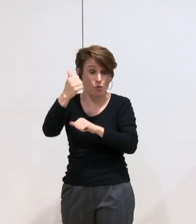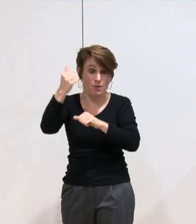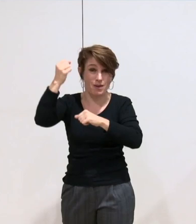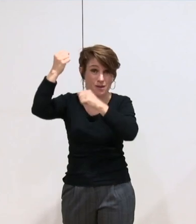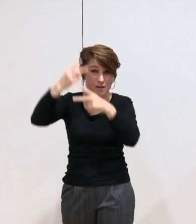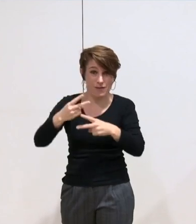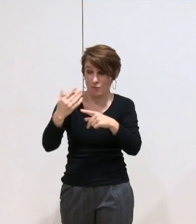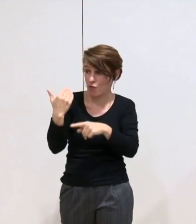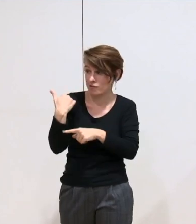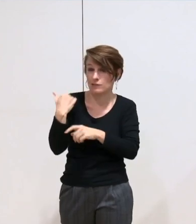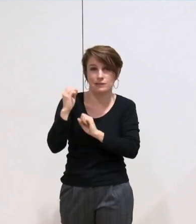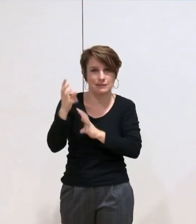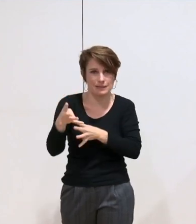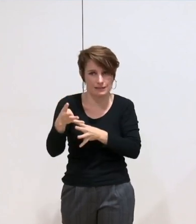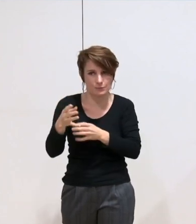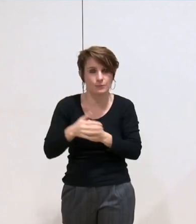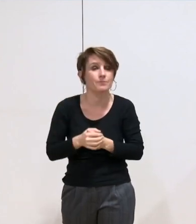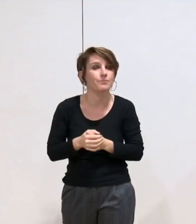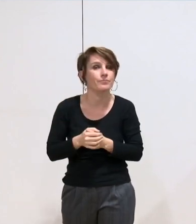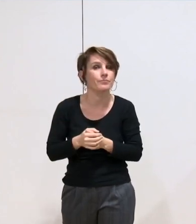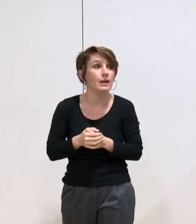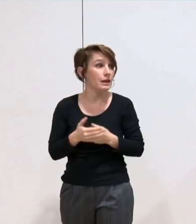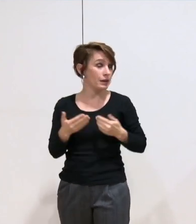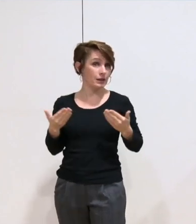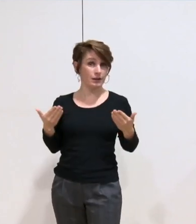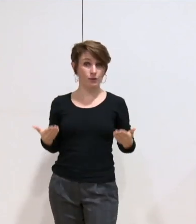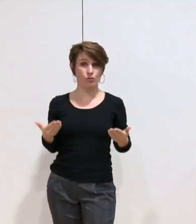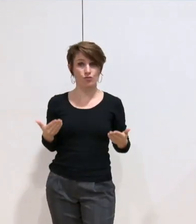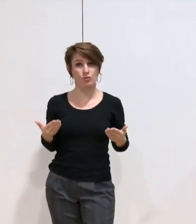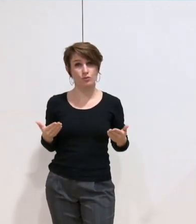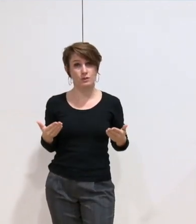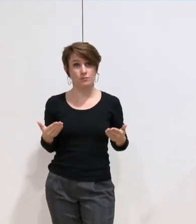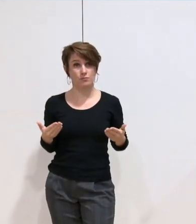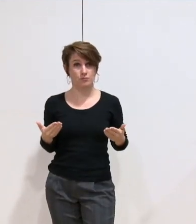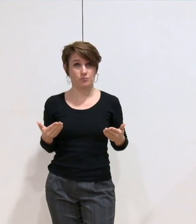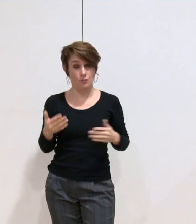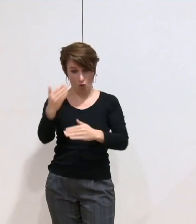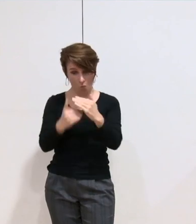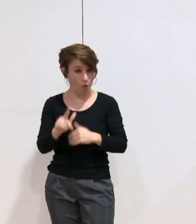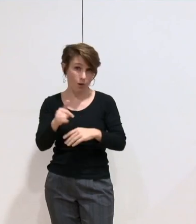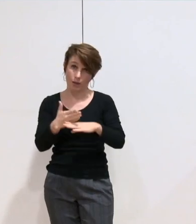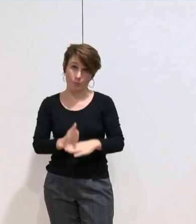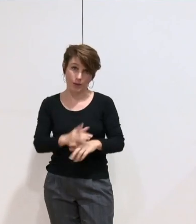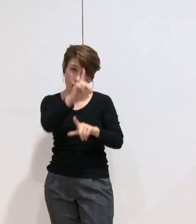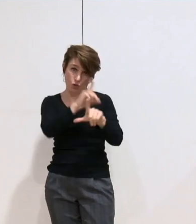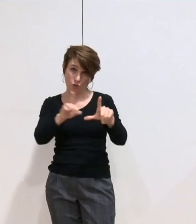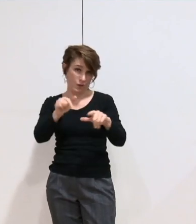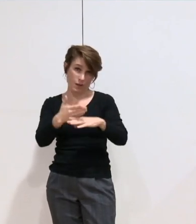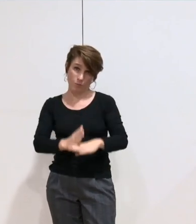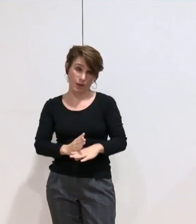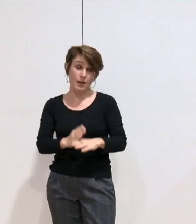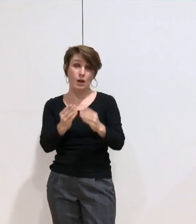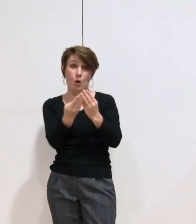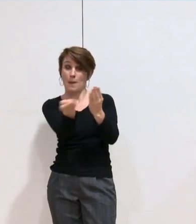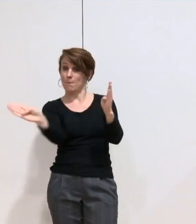de cyclisme. Et aujourd'hui, le programme et le devis, il est là. Pour réhabiliter cette piste, la